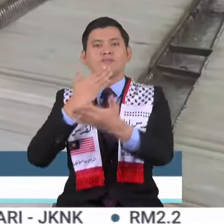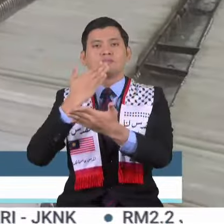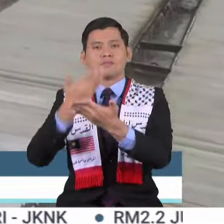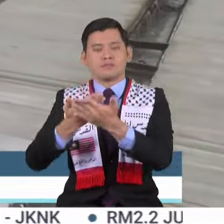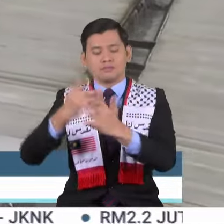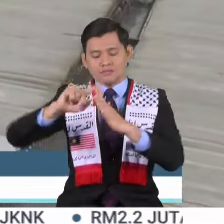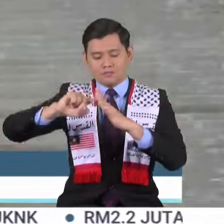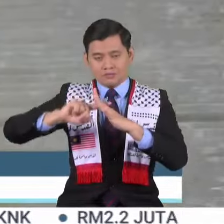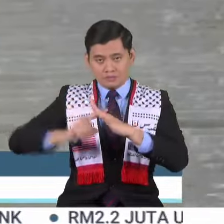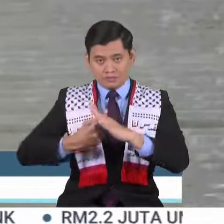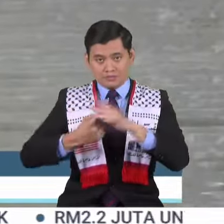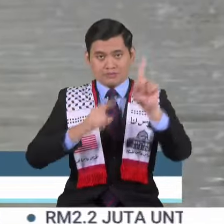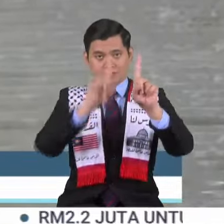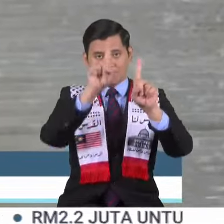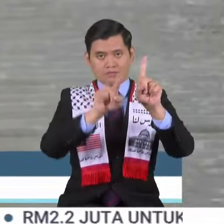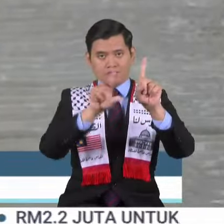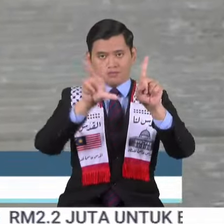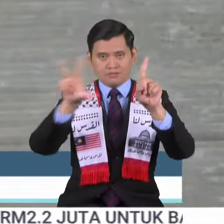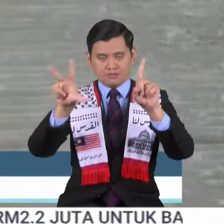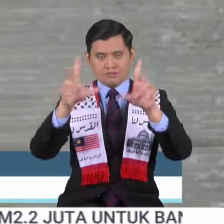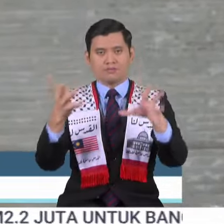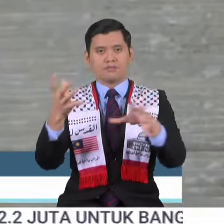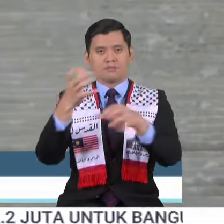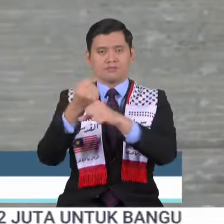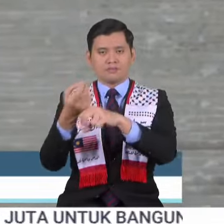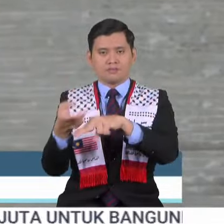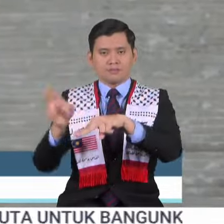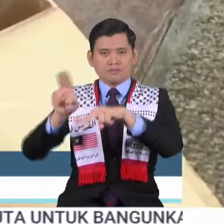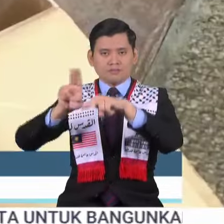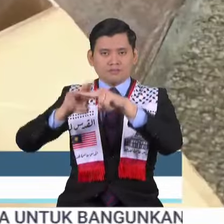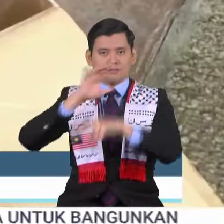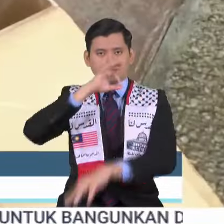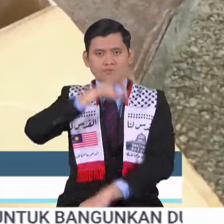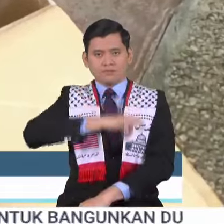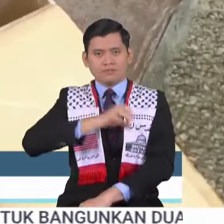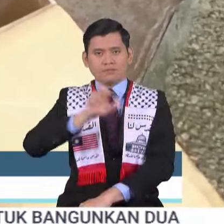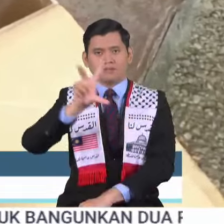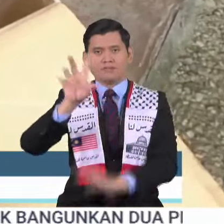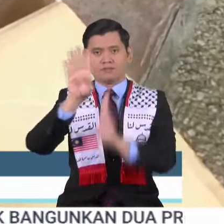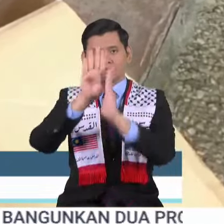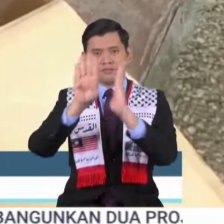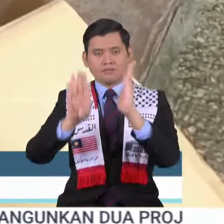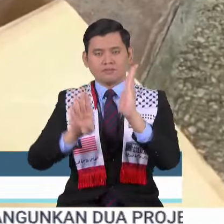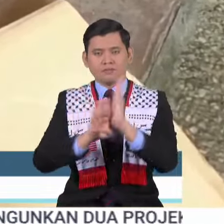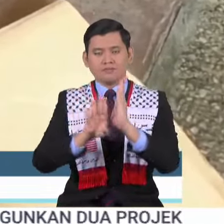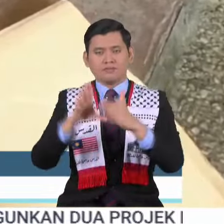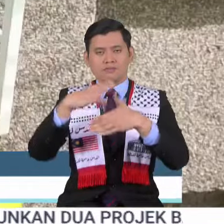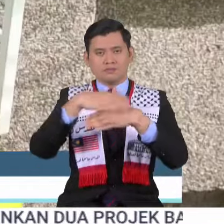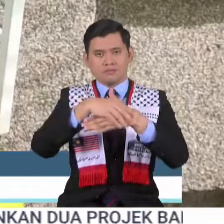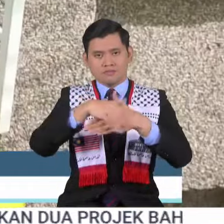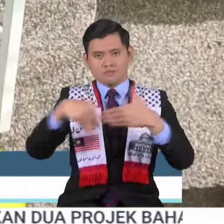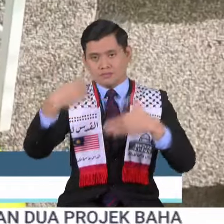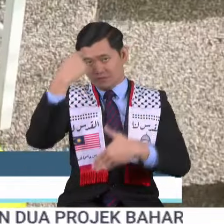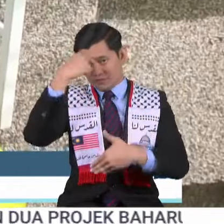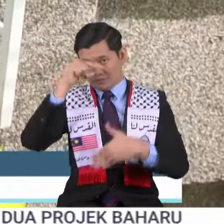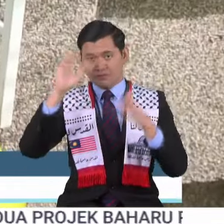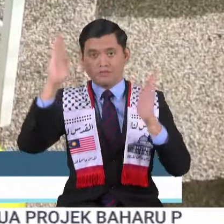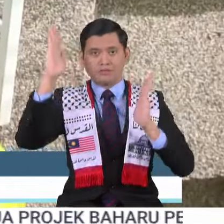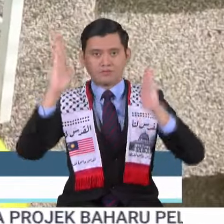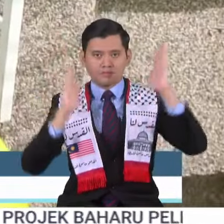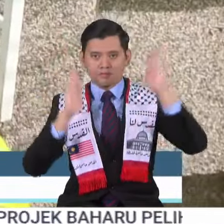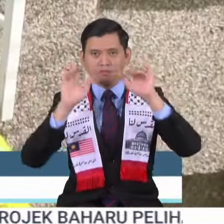1 Mac ini dijangka meraih tambahan hasil sehingga RM3 bilion kepada negara. Beliau yakin ia